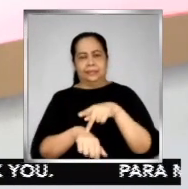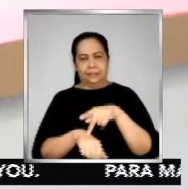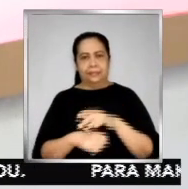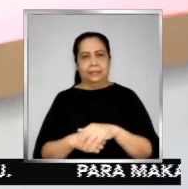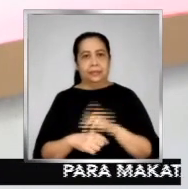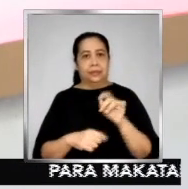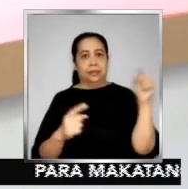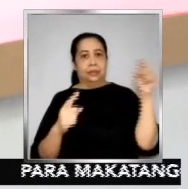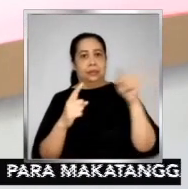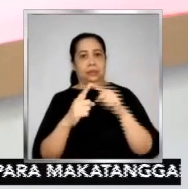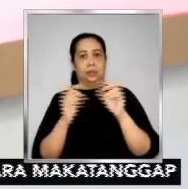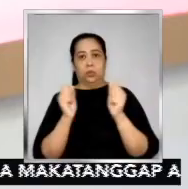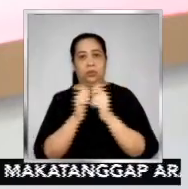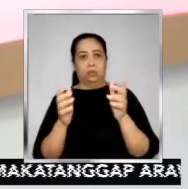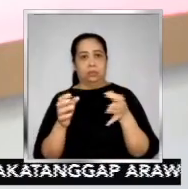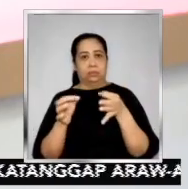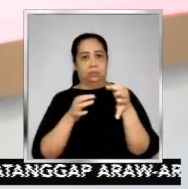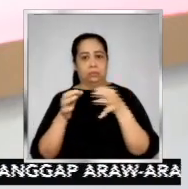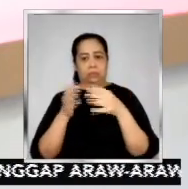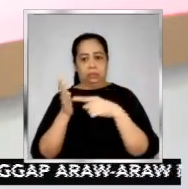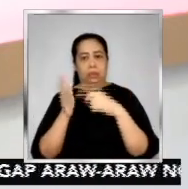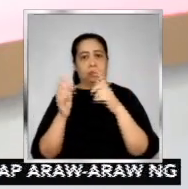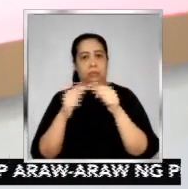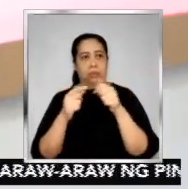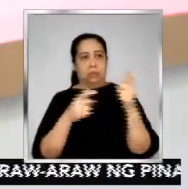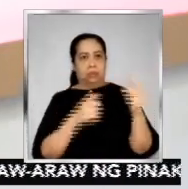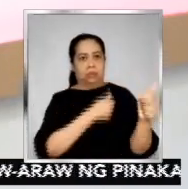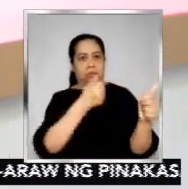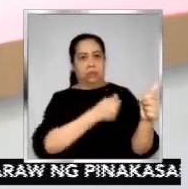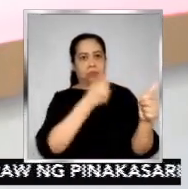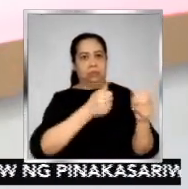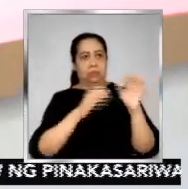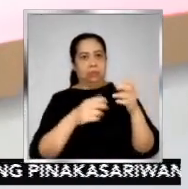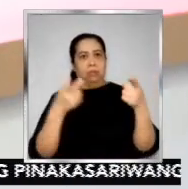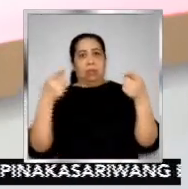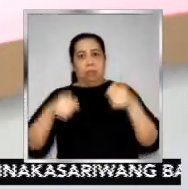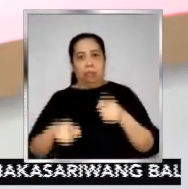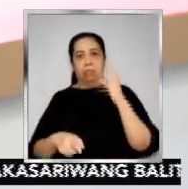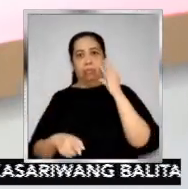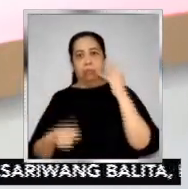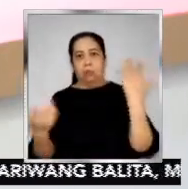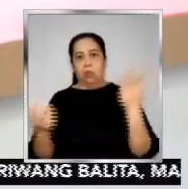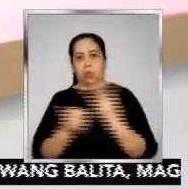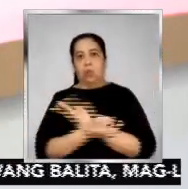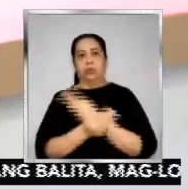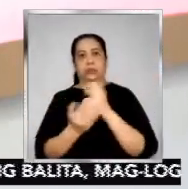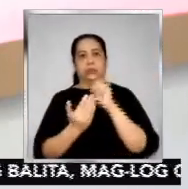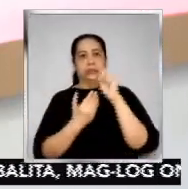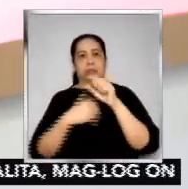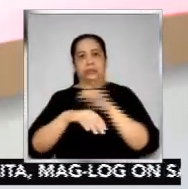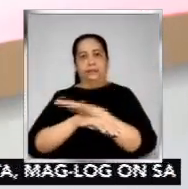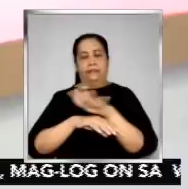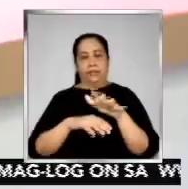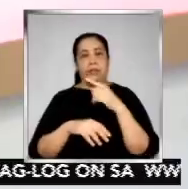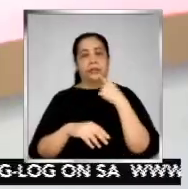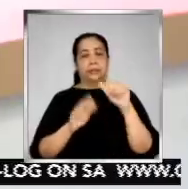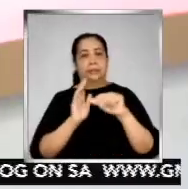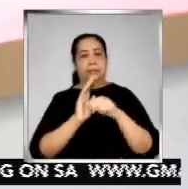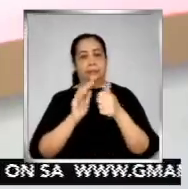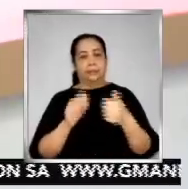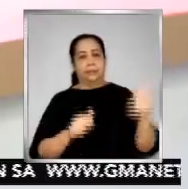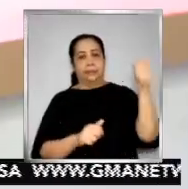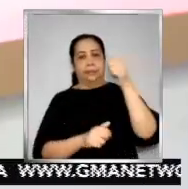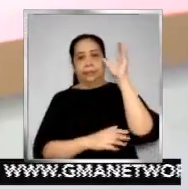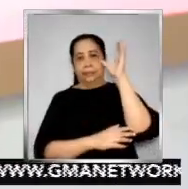walang katiyakang hindi sila hahabulin sakaling may makaranas ng matinding side effects. Giit naman ni vaccine czar Carlito Galvez